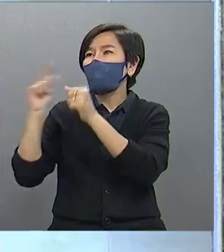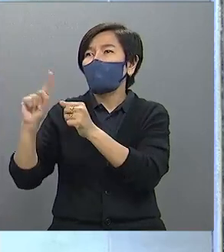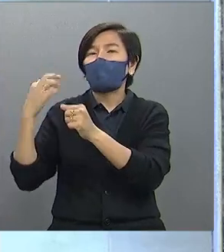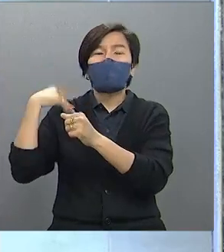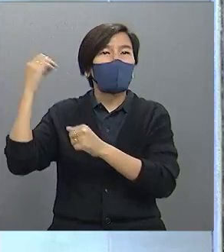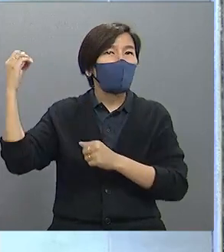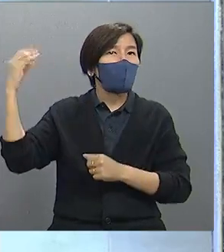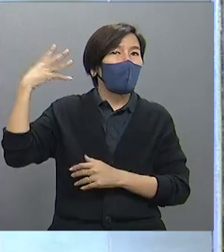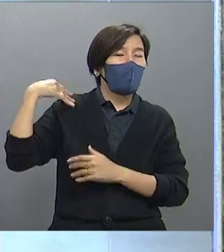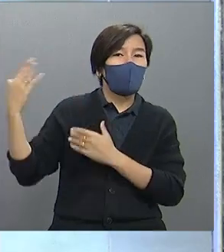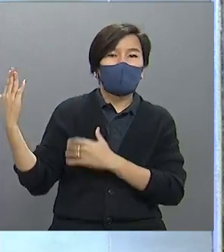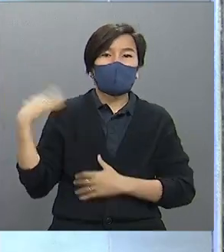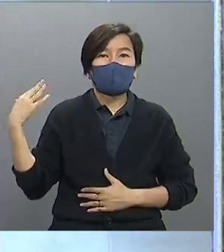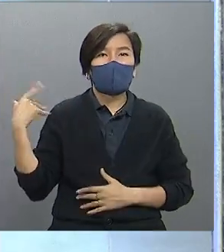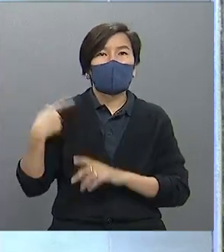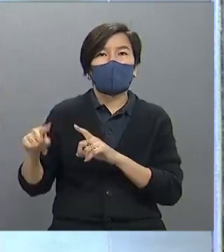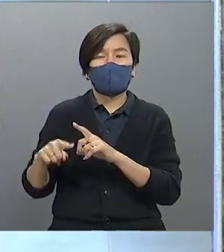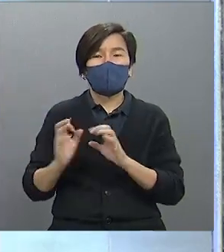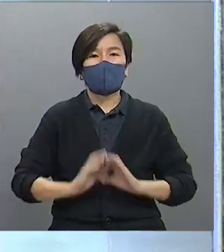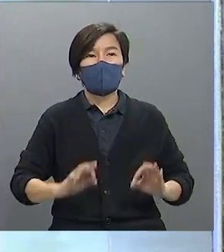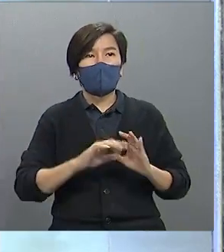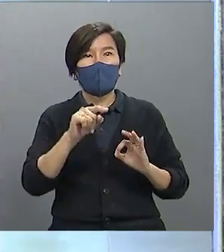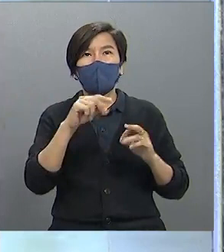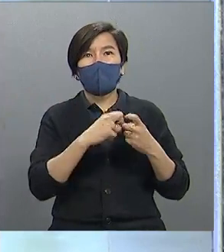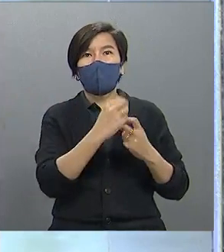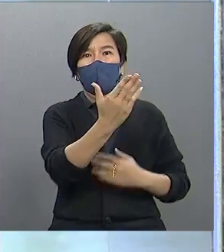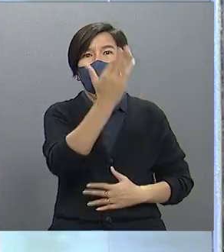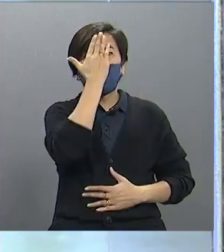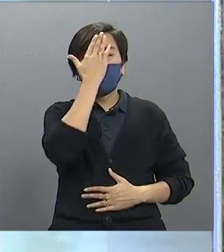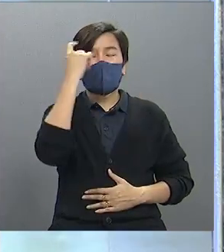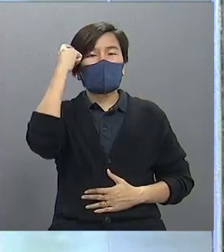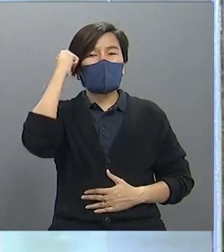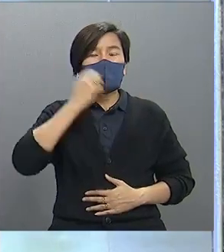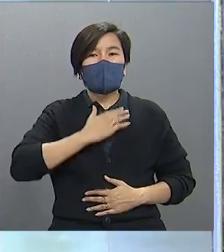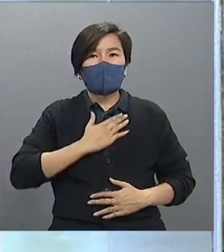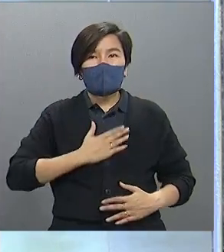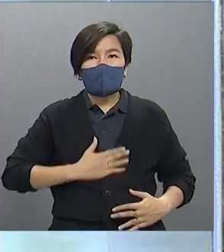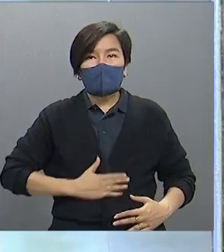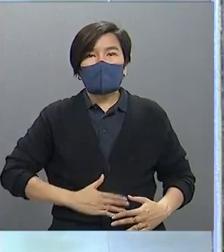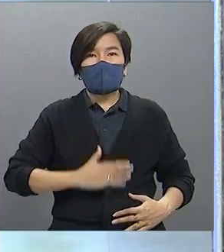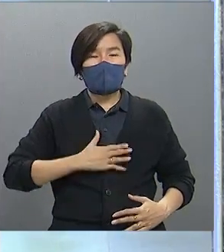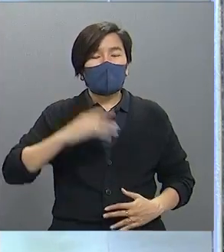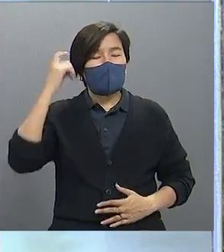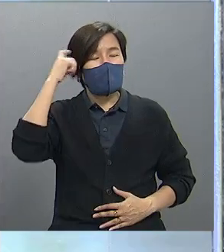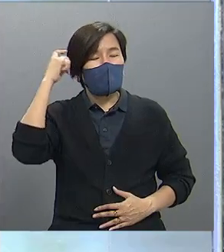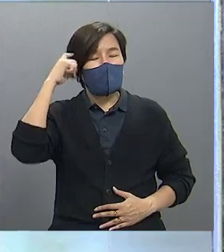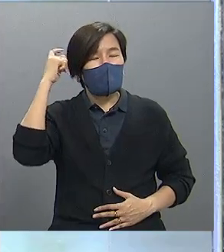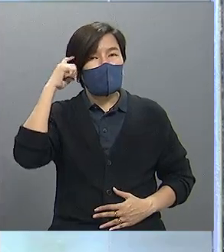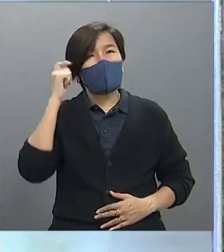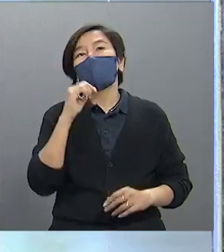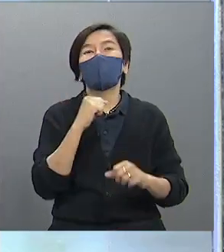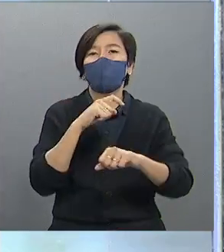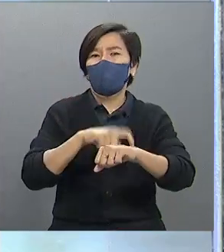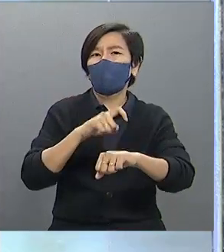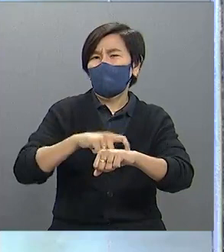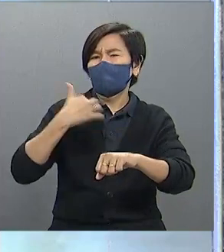สุดเวลาเกดเทศอะไรข้ตงสติก่อนเพราทุการออกในอาคารใช้งานจะมีเวลาพอให้เราสามารถหนีออกไปไดอยป